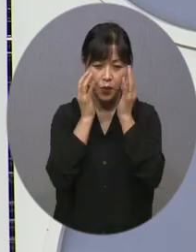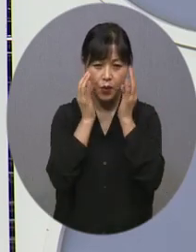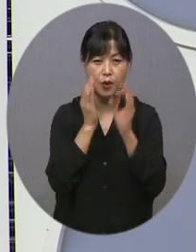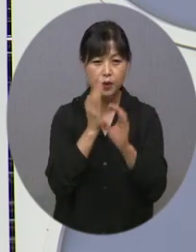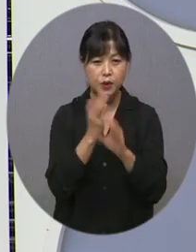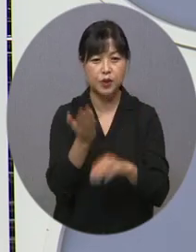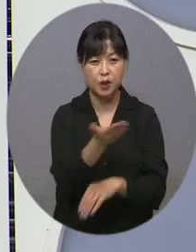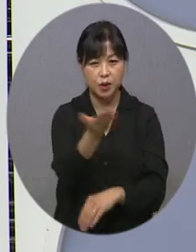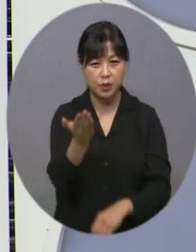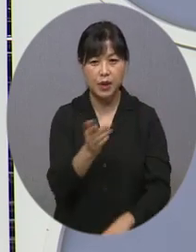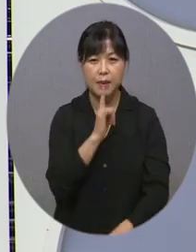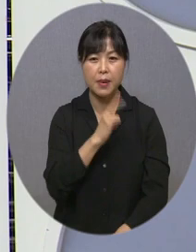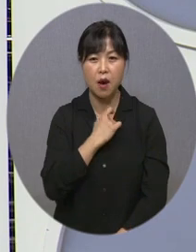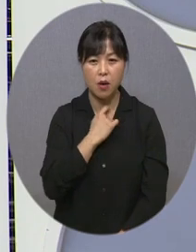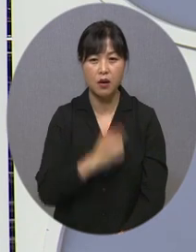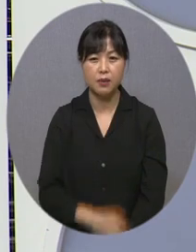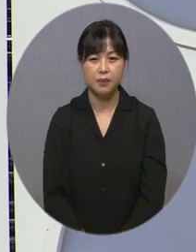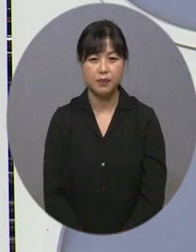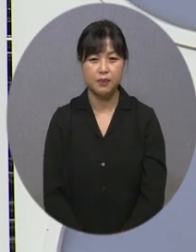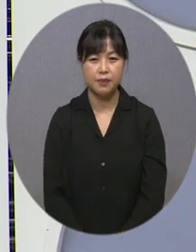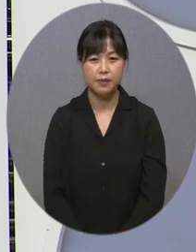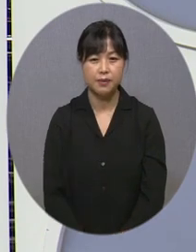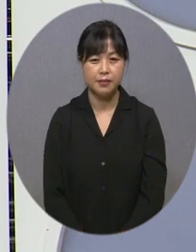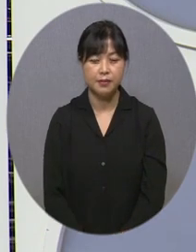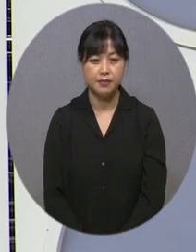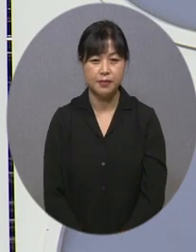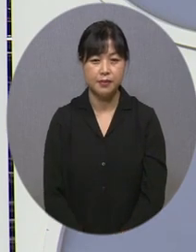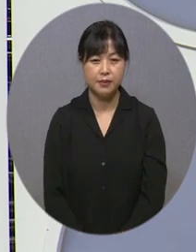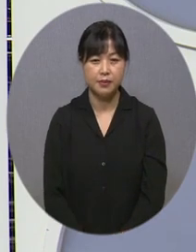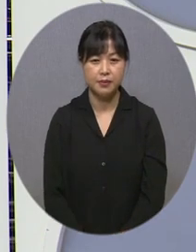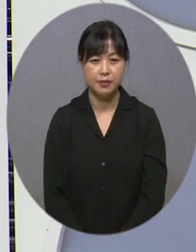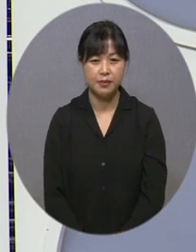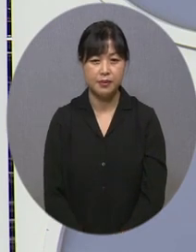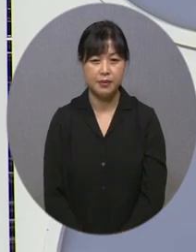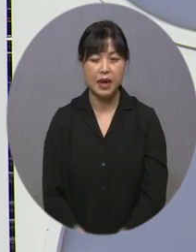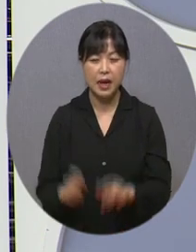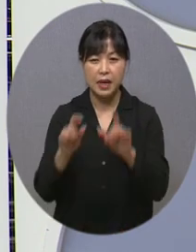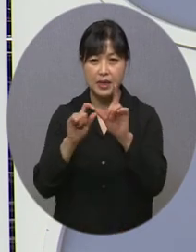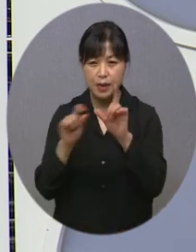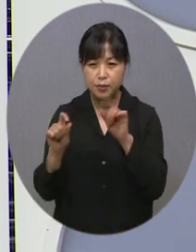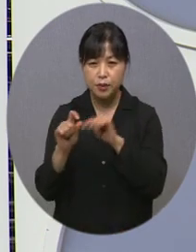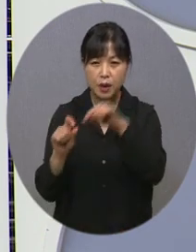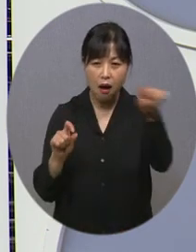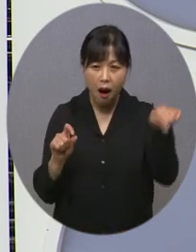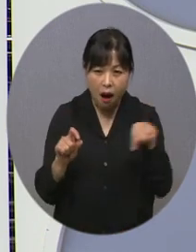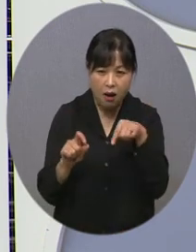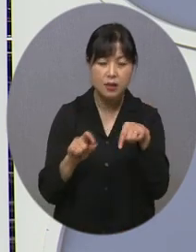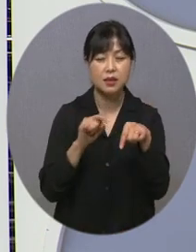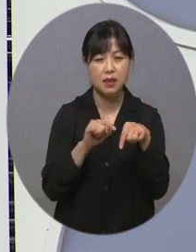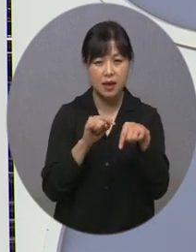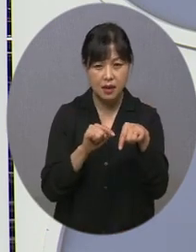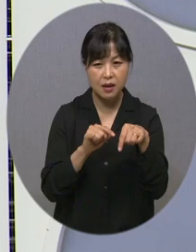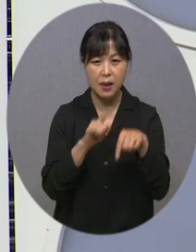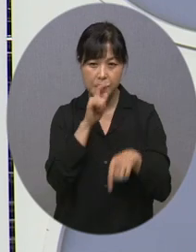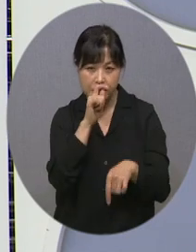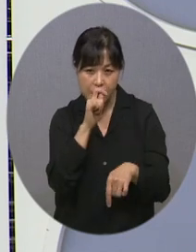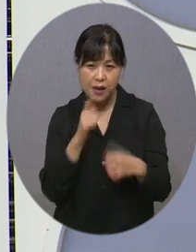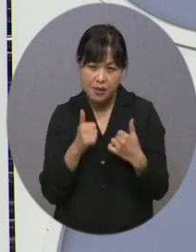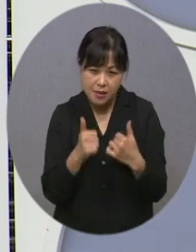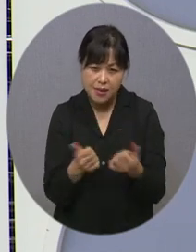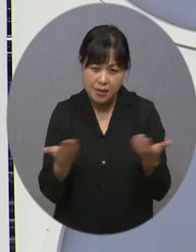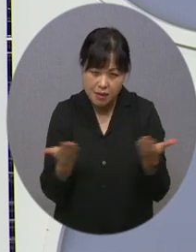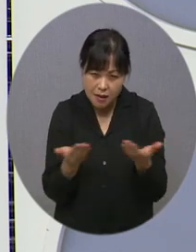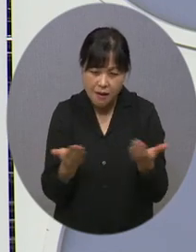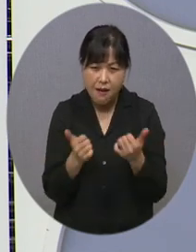있다는 점을 말씀드리고요. 항상 그 시끄러운 소수 뒤에는 묵묵히 일하는 다수가 있다는 것을 좀 생각해